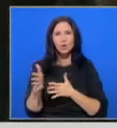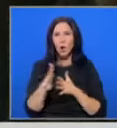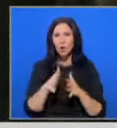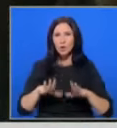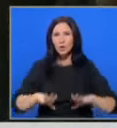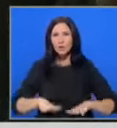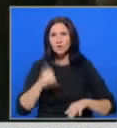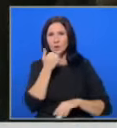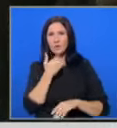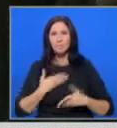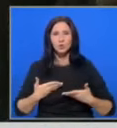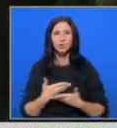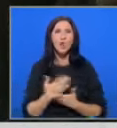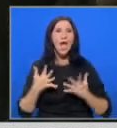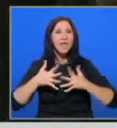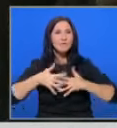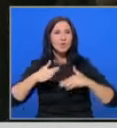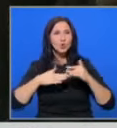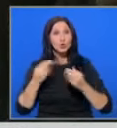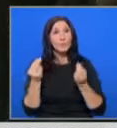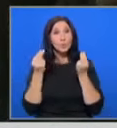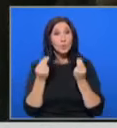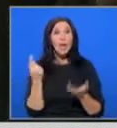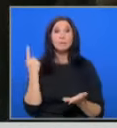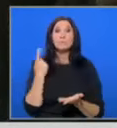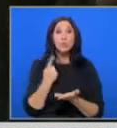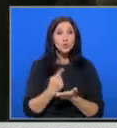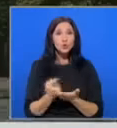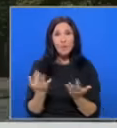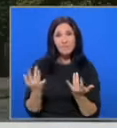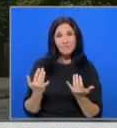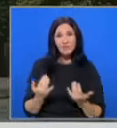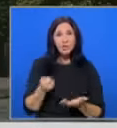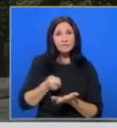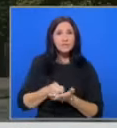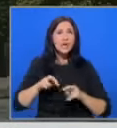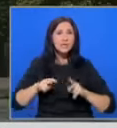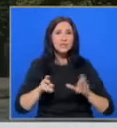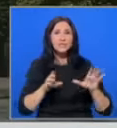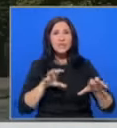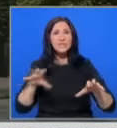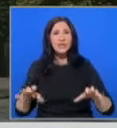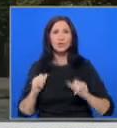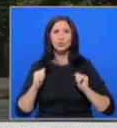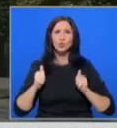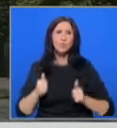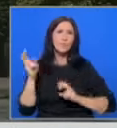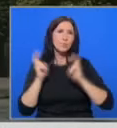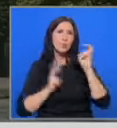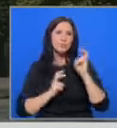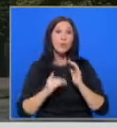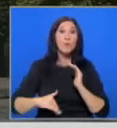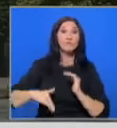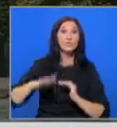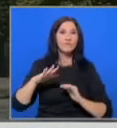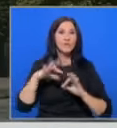града и селата имат нужда от инфраструктурни подобрения, наложително е привличане на инвестиции в различни сфери, като туризъм, промишленост и